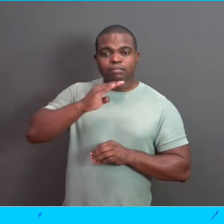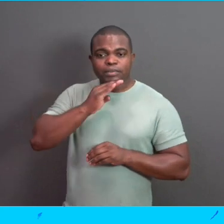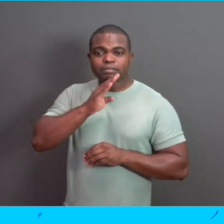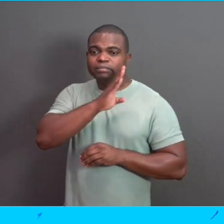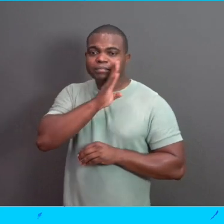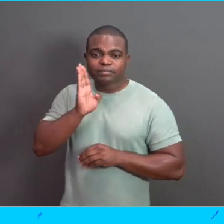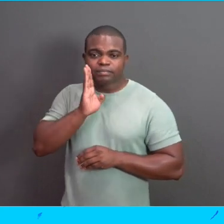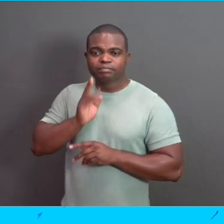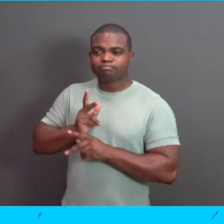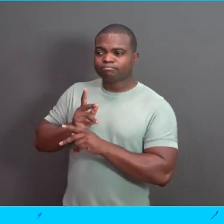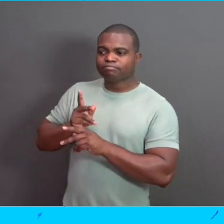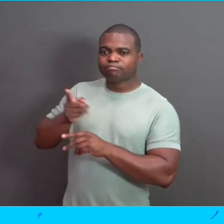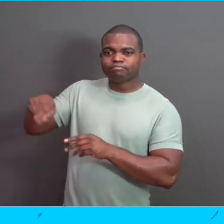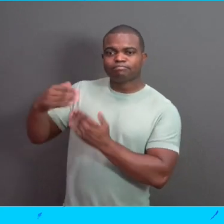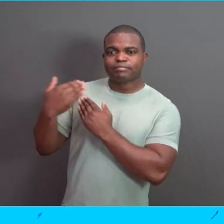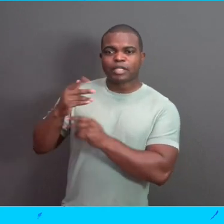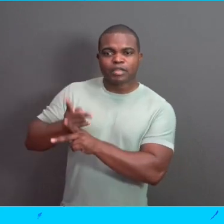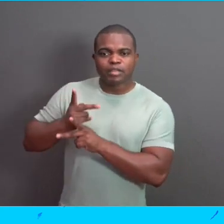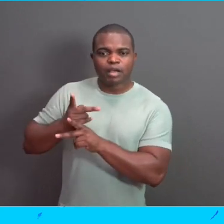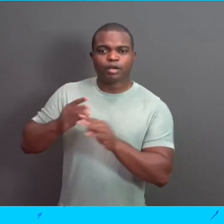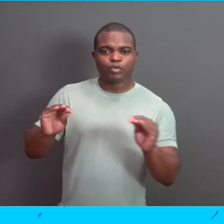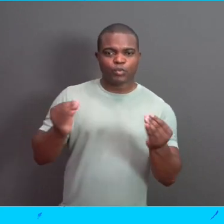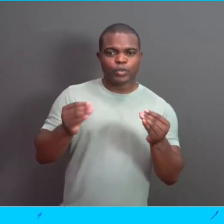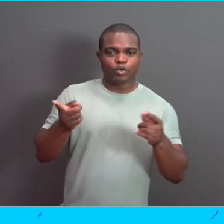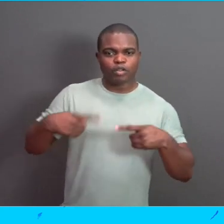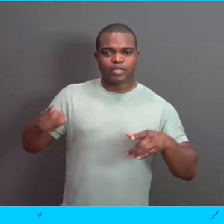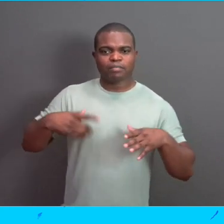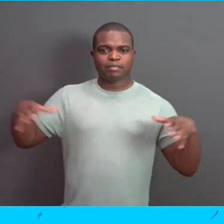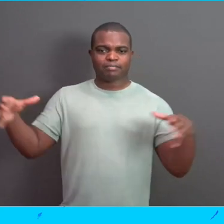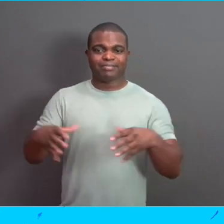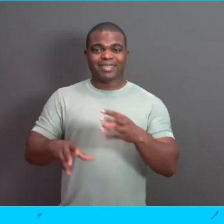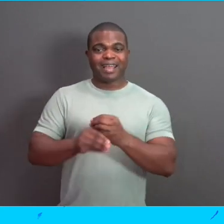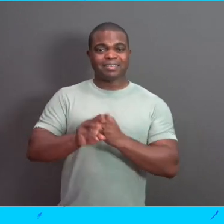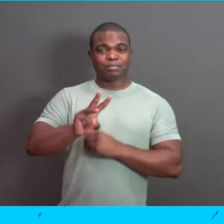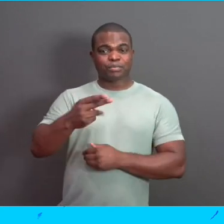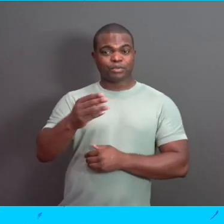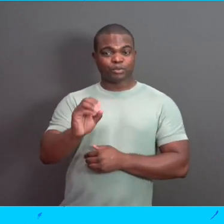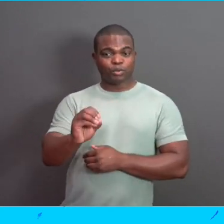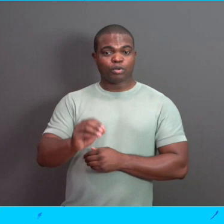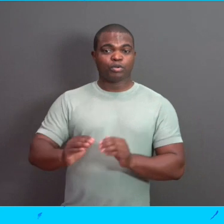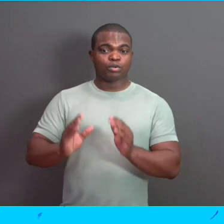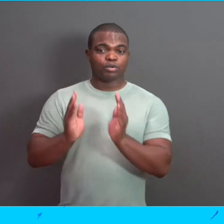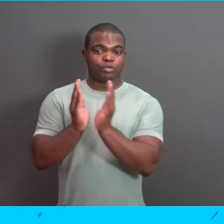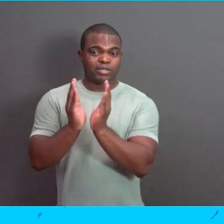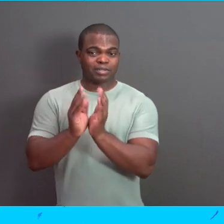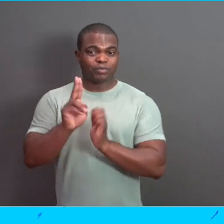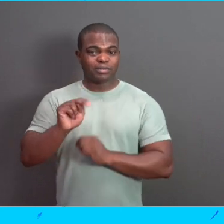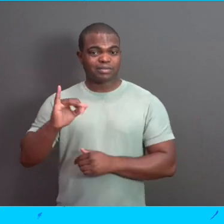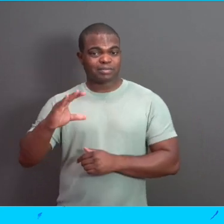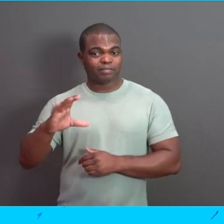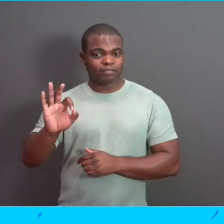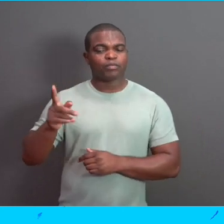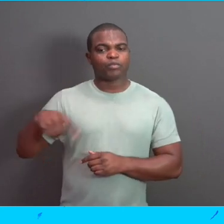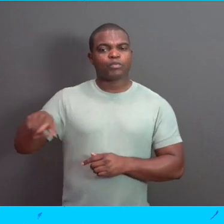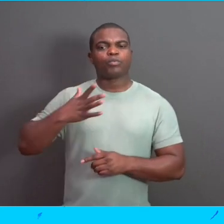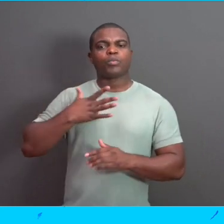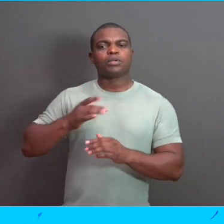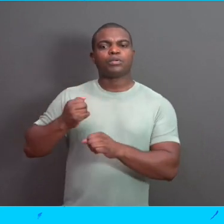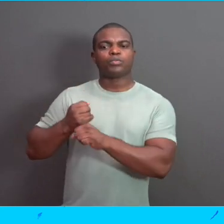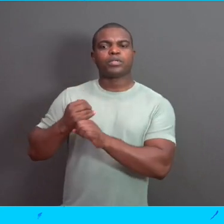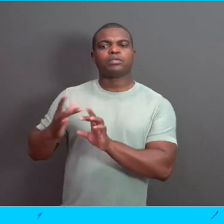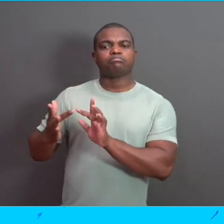d'autres networks, réseaux et d'autres initiatives, on a développé les ressources pour aider les